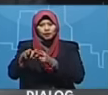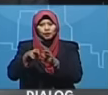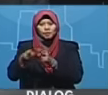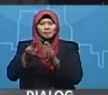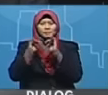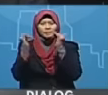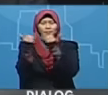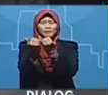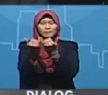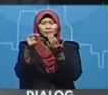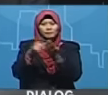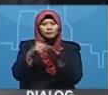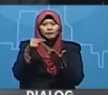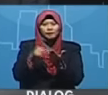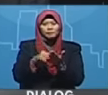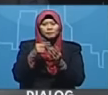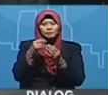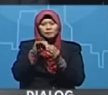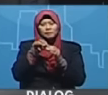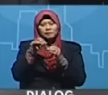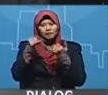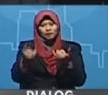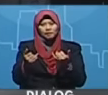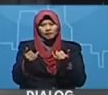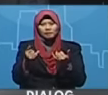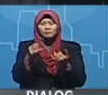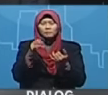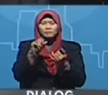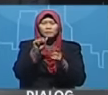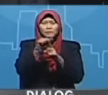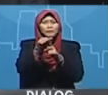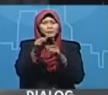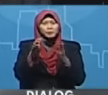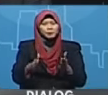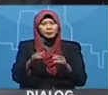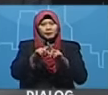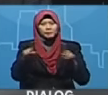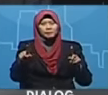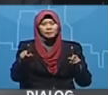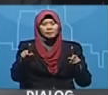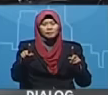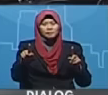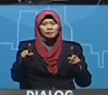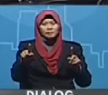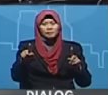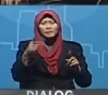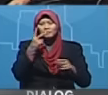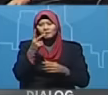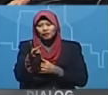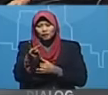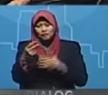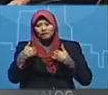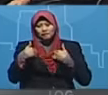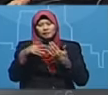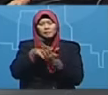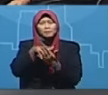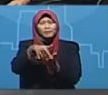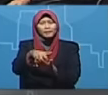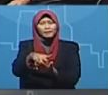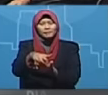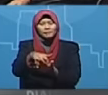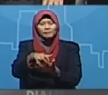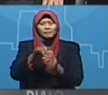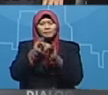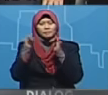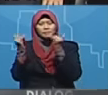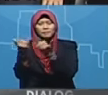Uh-huh. Jadi kadang-kadang jemaah ni rasa dia kata tertipu. Tapi ini sebenarnya kita melihat kelemahan. Sebab ada syarikat kita